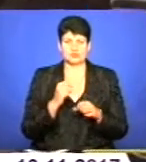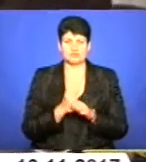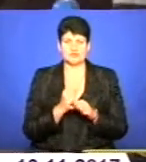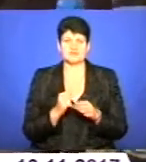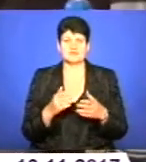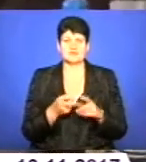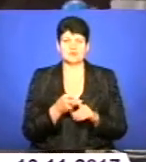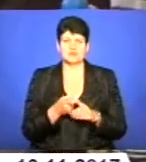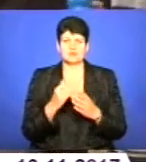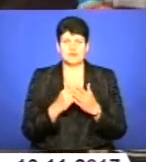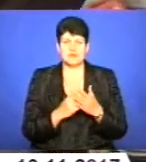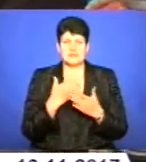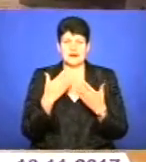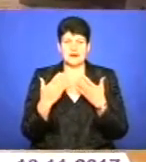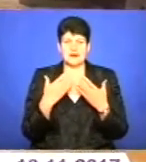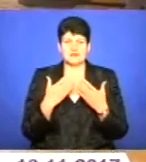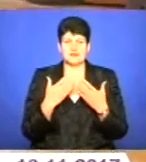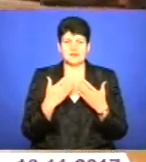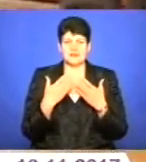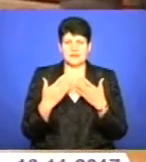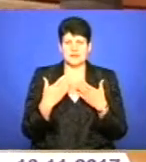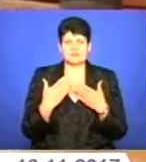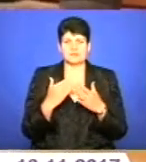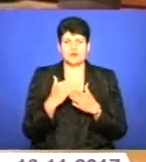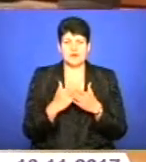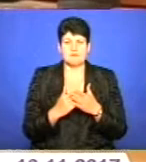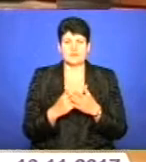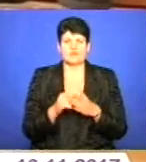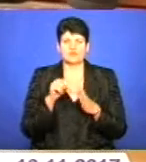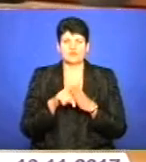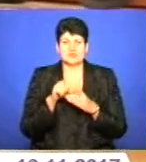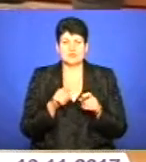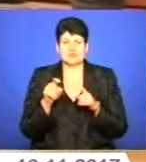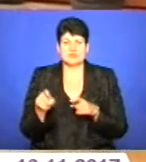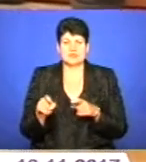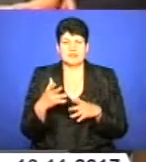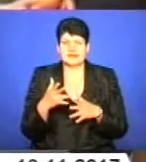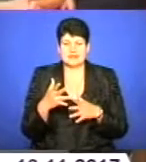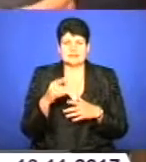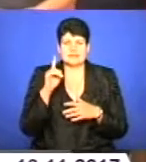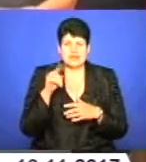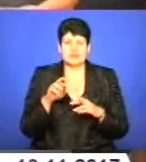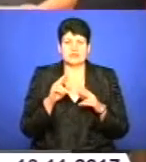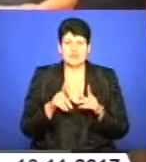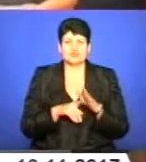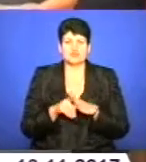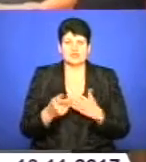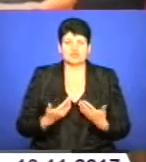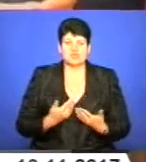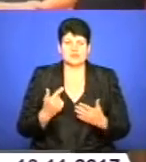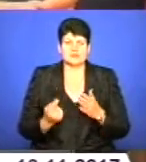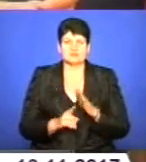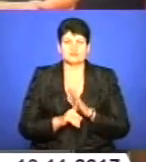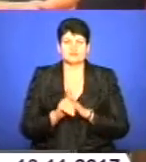рамках програми радник з питань внутрішньопереміщених осіб на основі розповідей переселенців, які не з чуток знають, як розпочинати життя заново